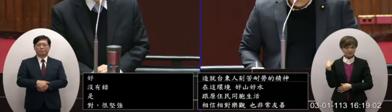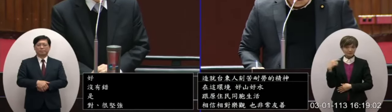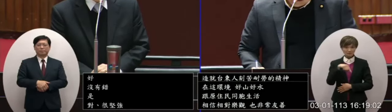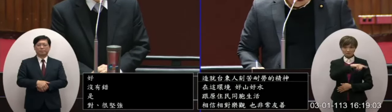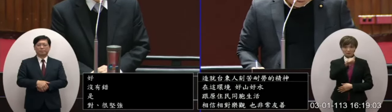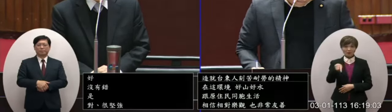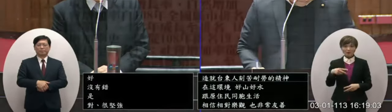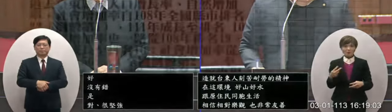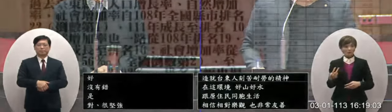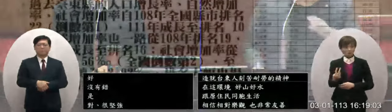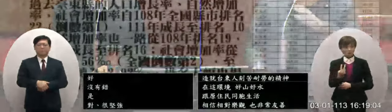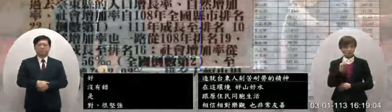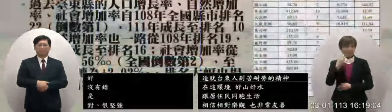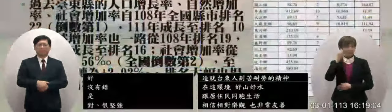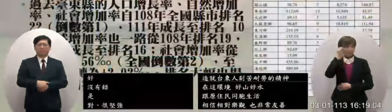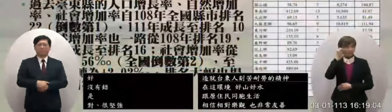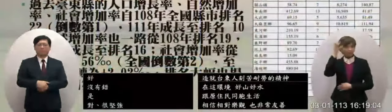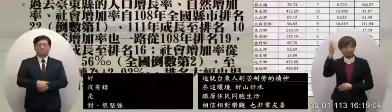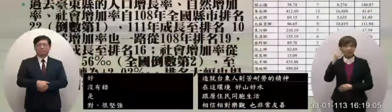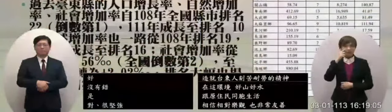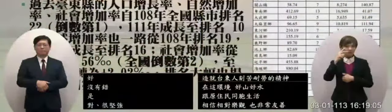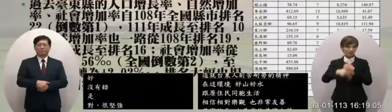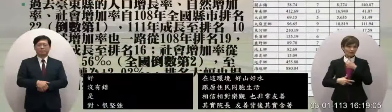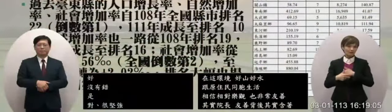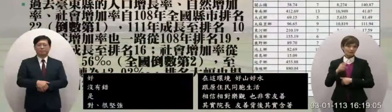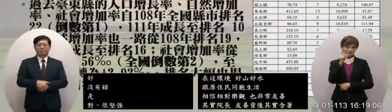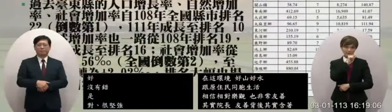的城市哈。